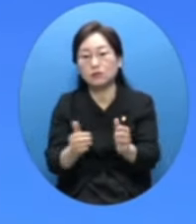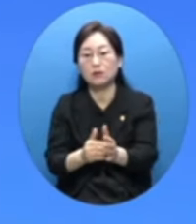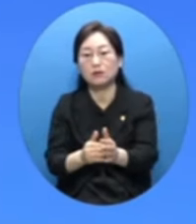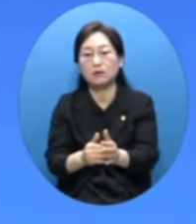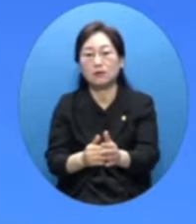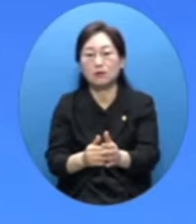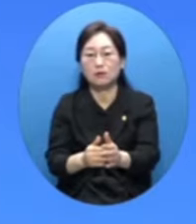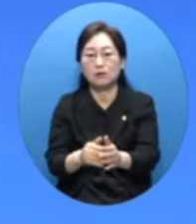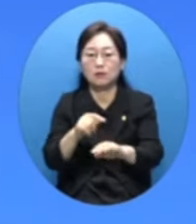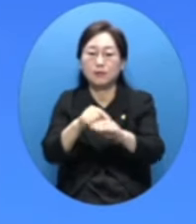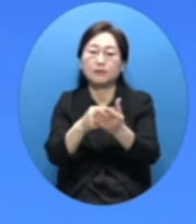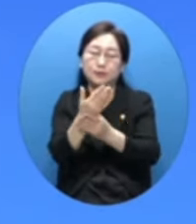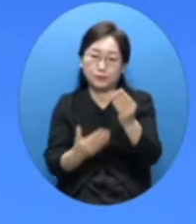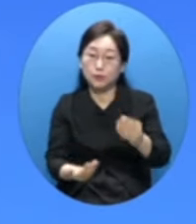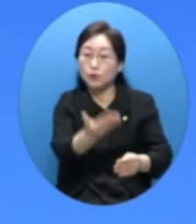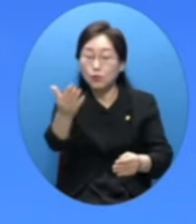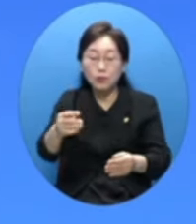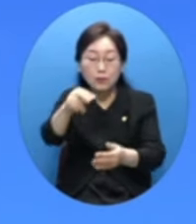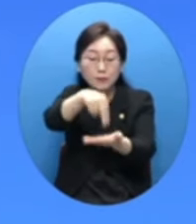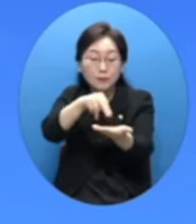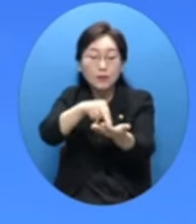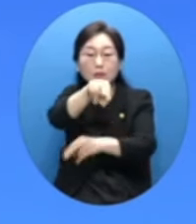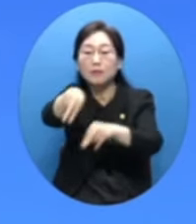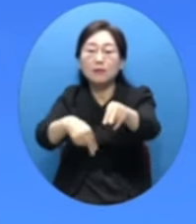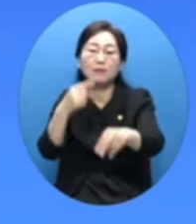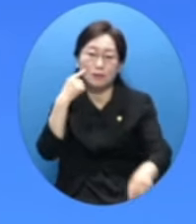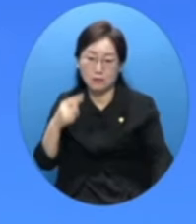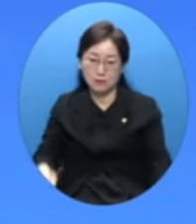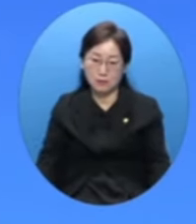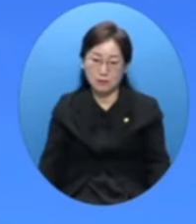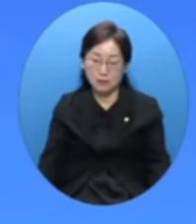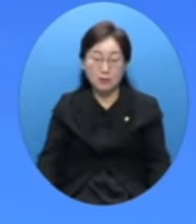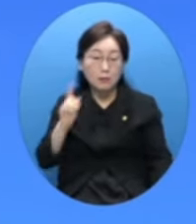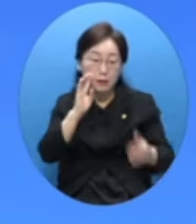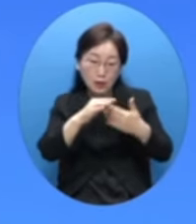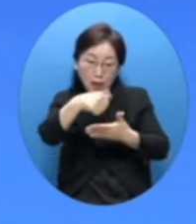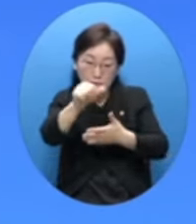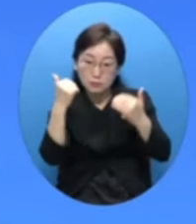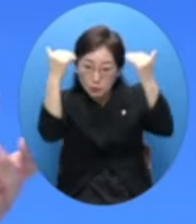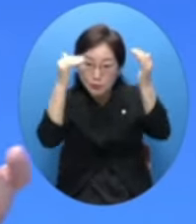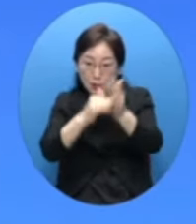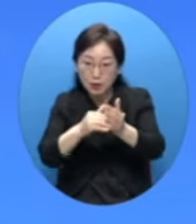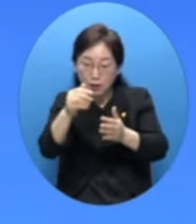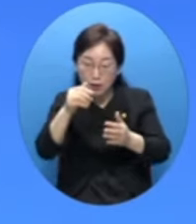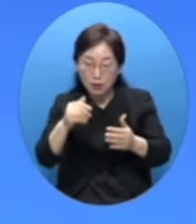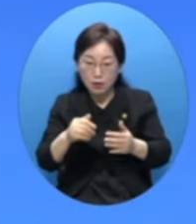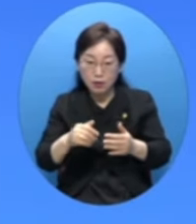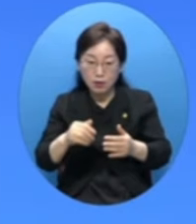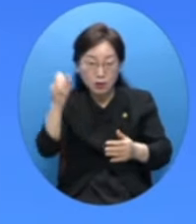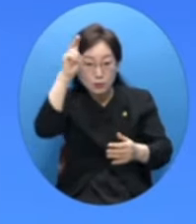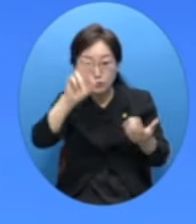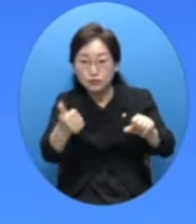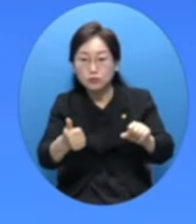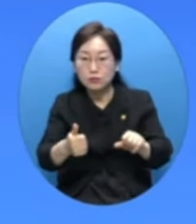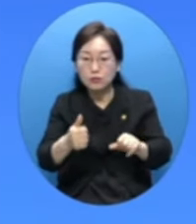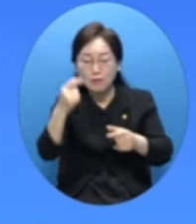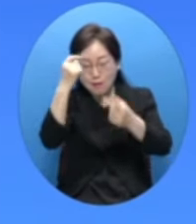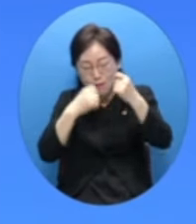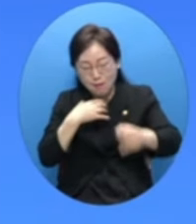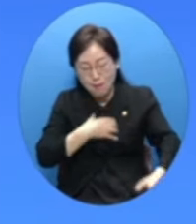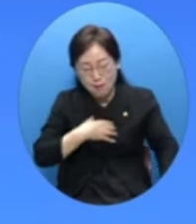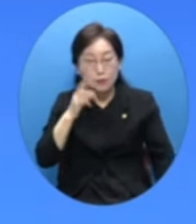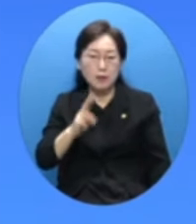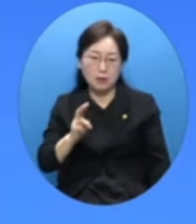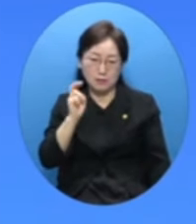여러분의 자녀가 다 커서 그 착한 자녀가 갑자기 세상을 떠나면 그 슬픔을 어떻게 감당하겠습니까? 1년 내내